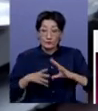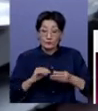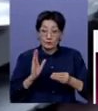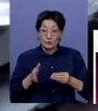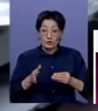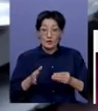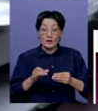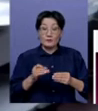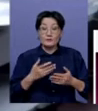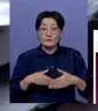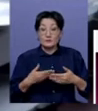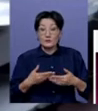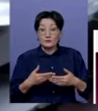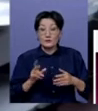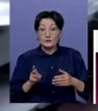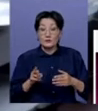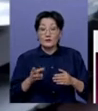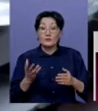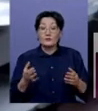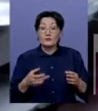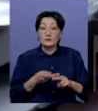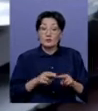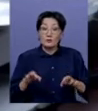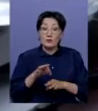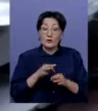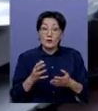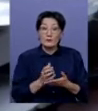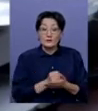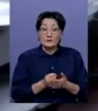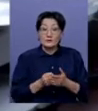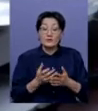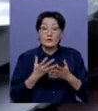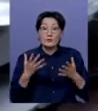и предпочтение будет отдано тем проектам, которые получили наибольшее количество голосов.